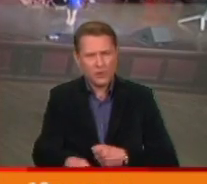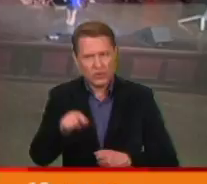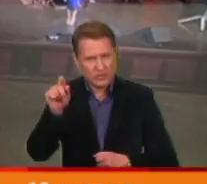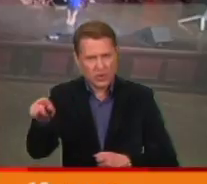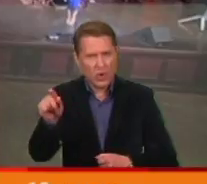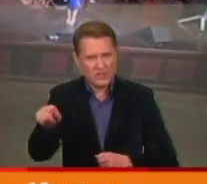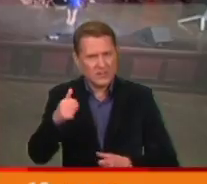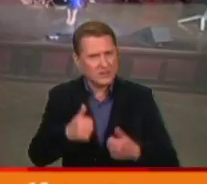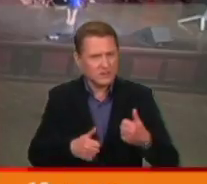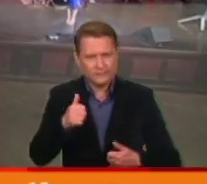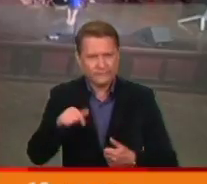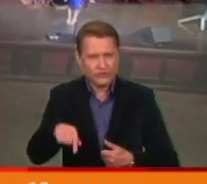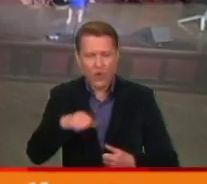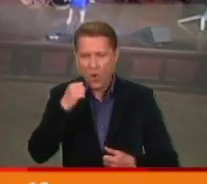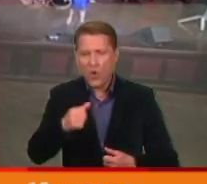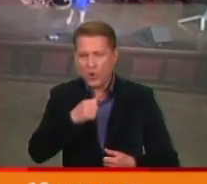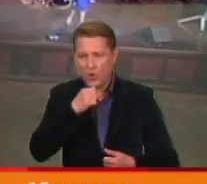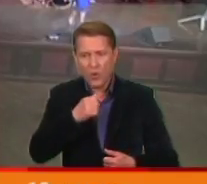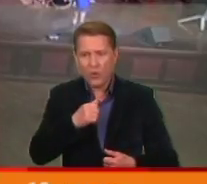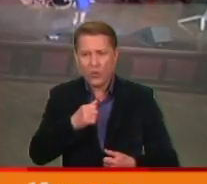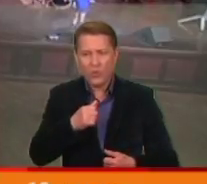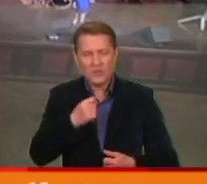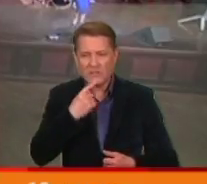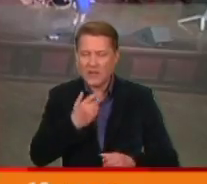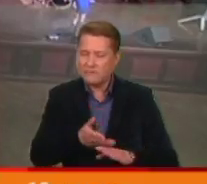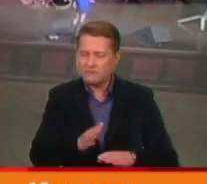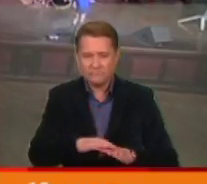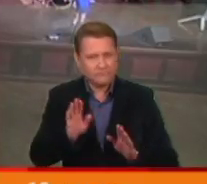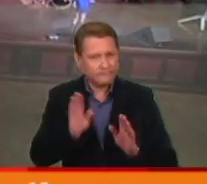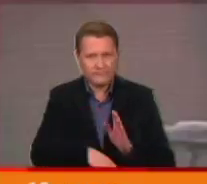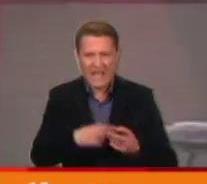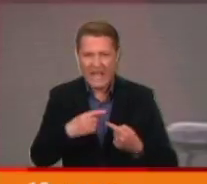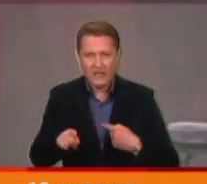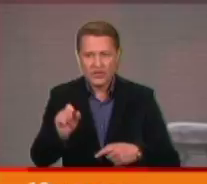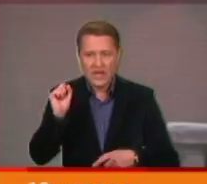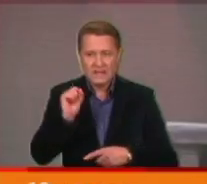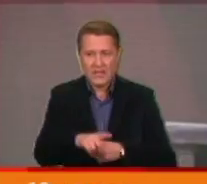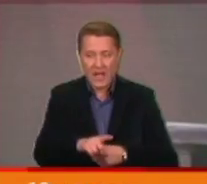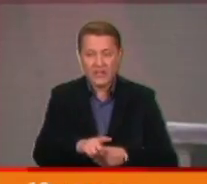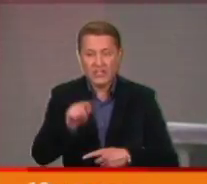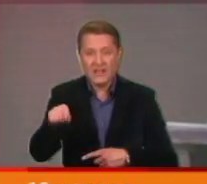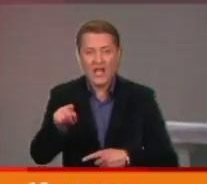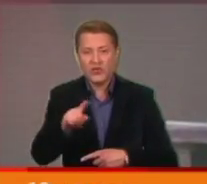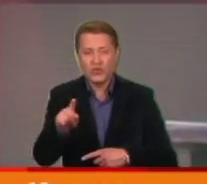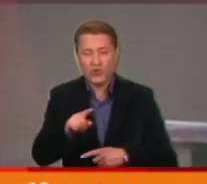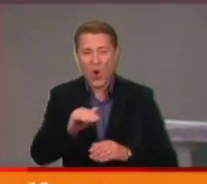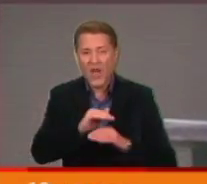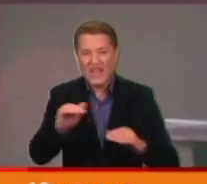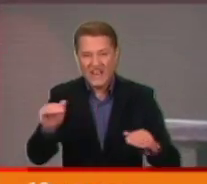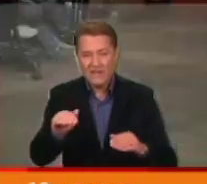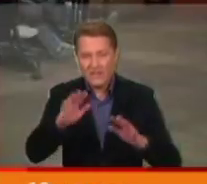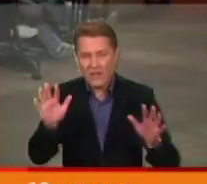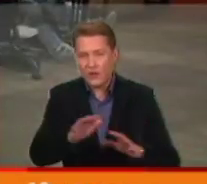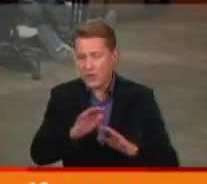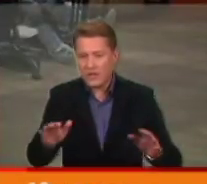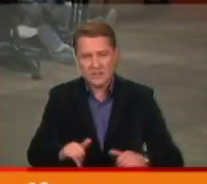є цього року, це не то, що складніше, це інша задача. Те, що рівень виконавців за рік неймовірно